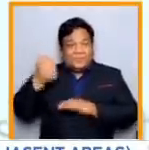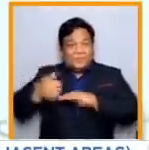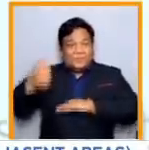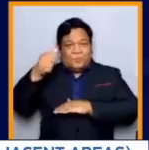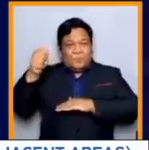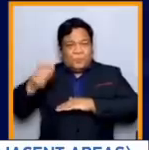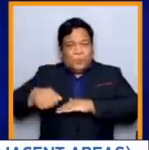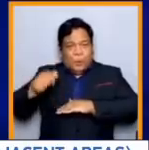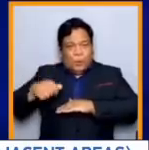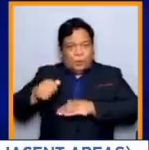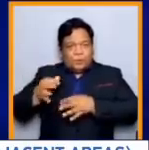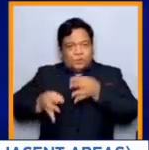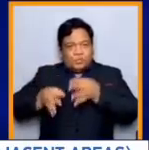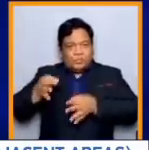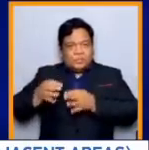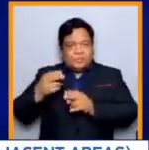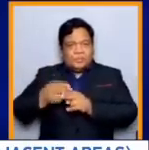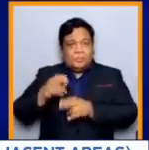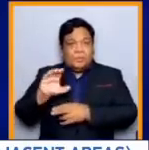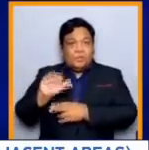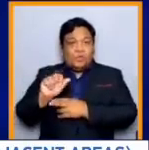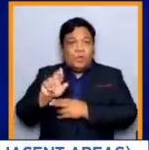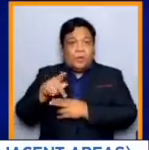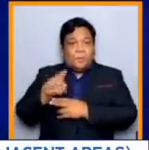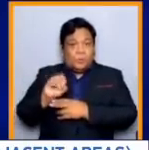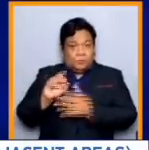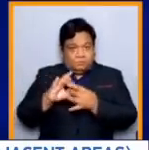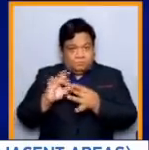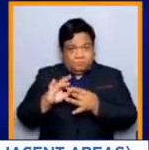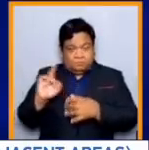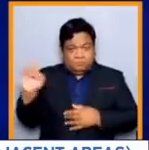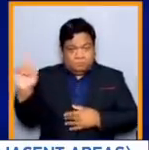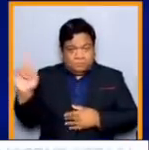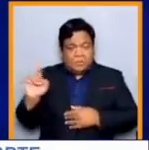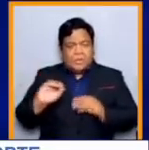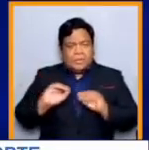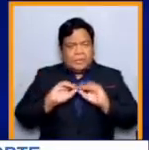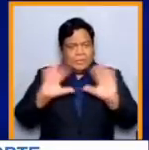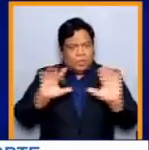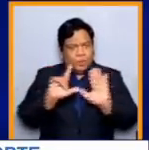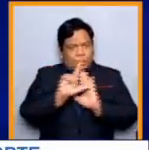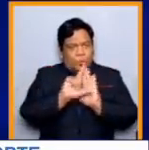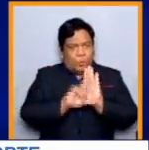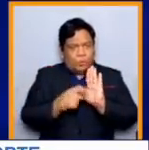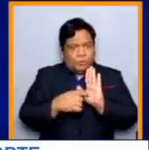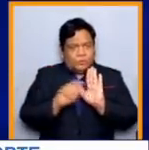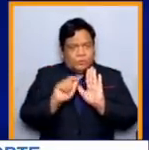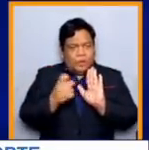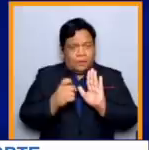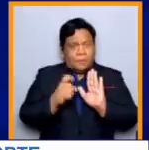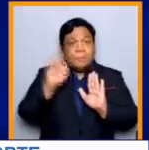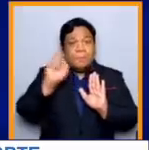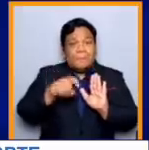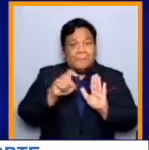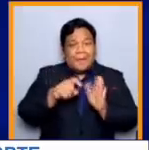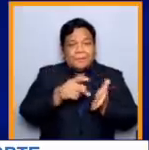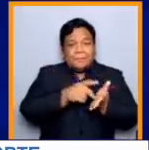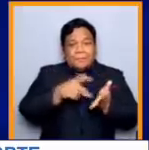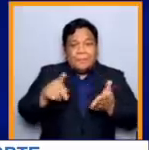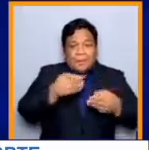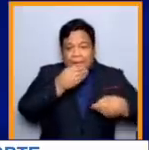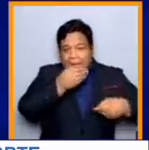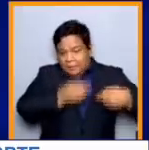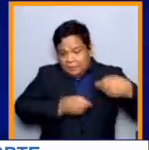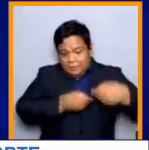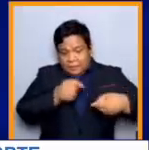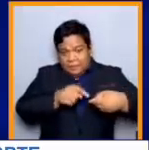Antonio Carpio, malinaw sa tax code at iba pang regulasyon na kailangan magbayad ng estate tax ang co-administrators ng Marcos Estate na sina dating